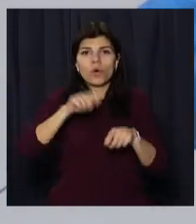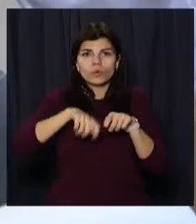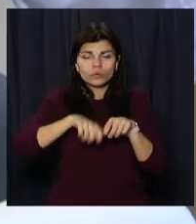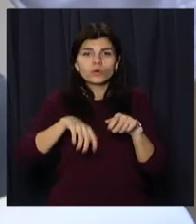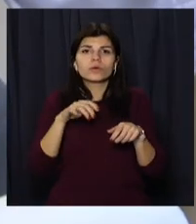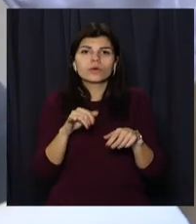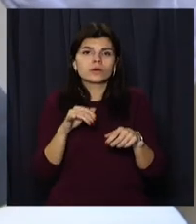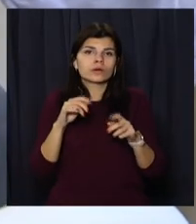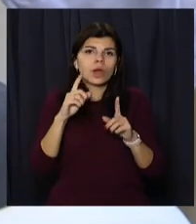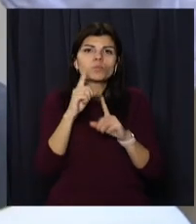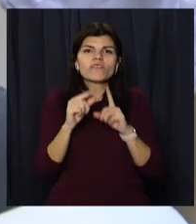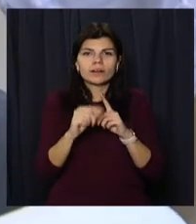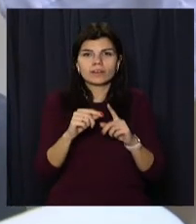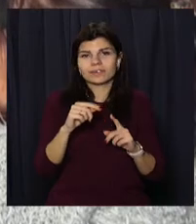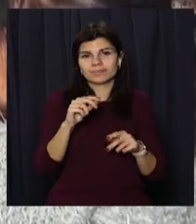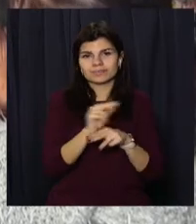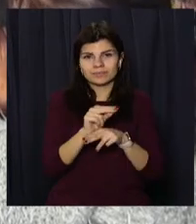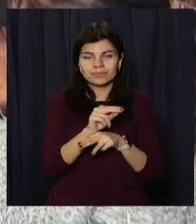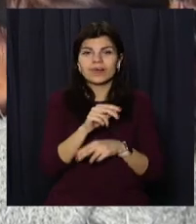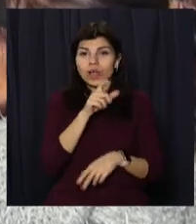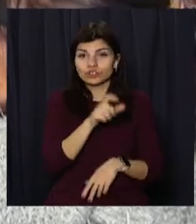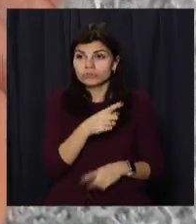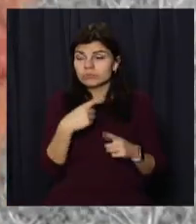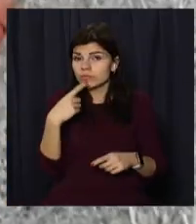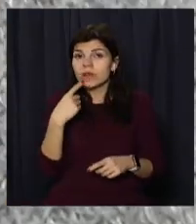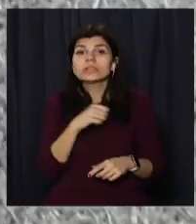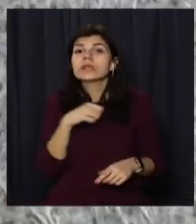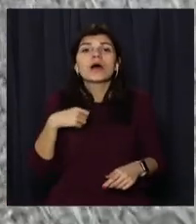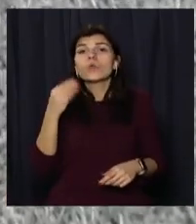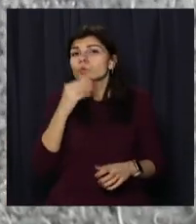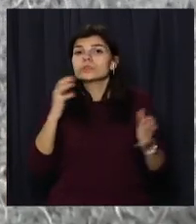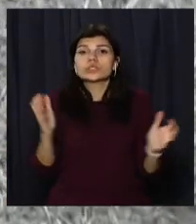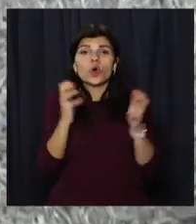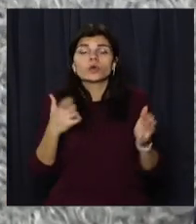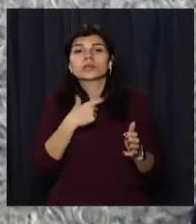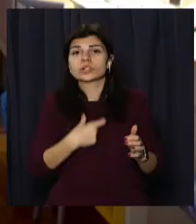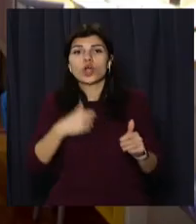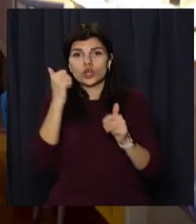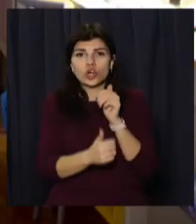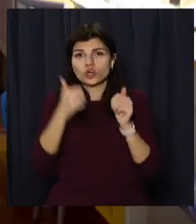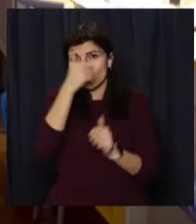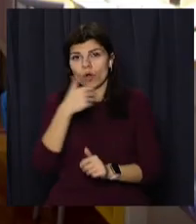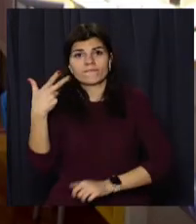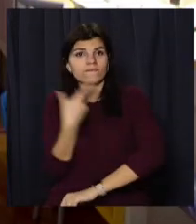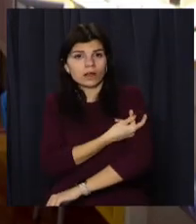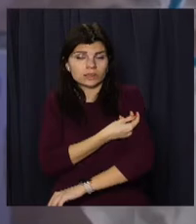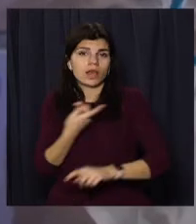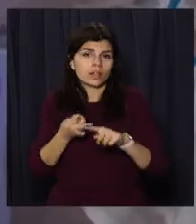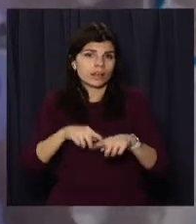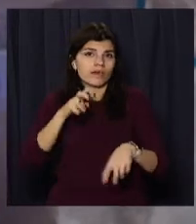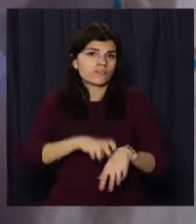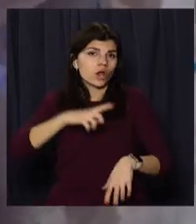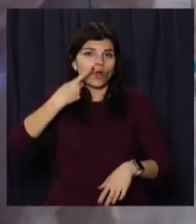та профілактики хвороб Олена Кузьменко. Найкращий спосіб вберегтися від недуги – щорічна вакцинація, наголошує